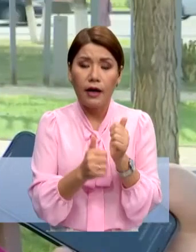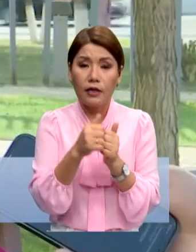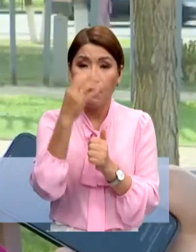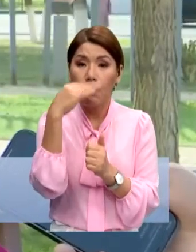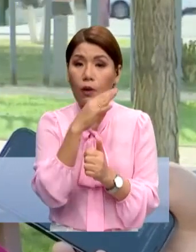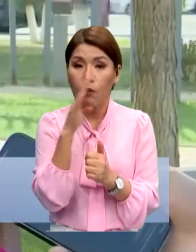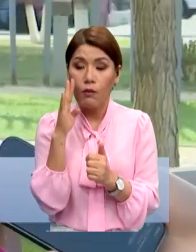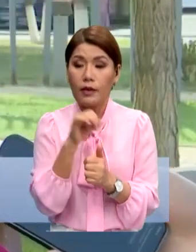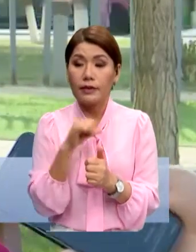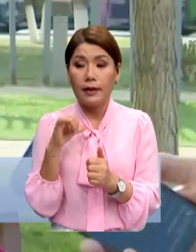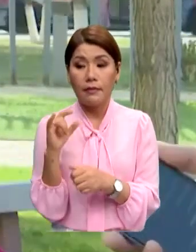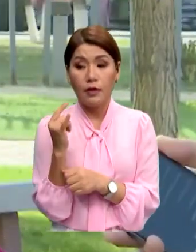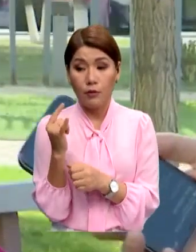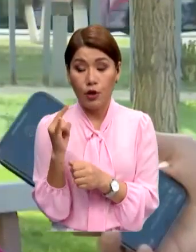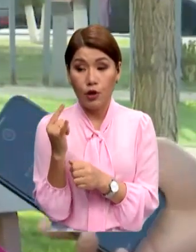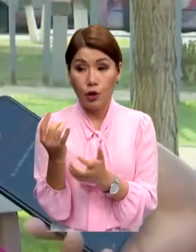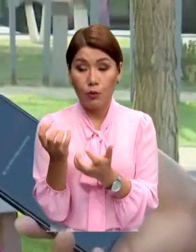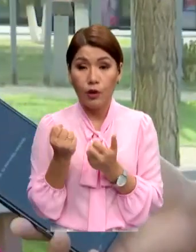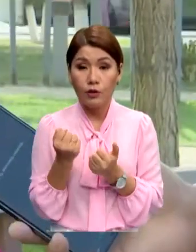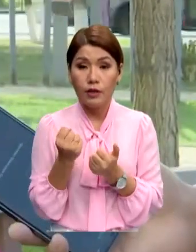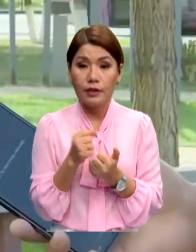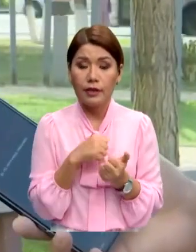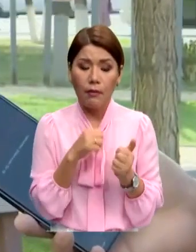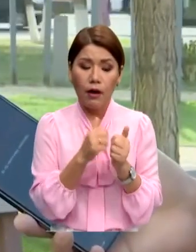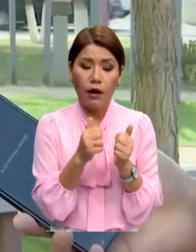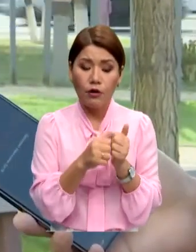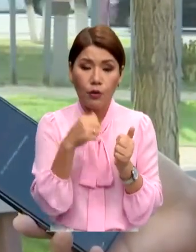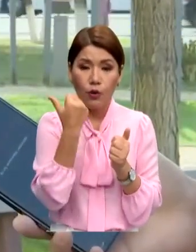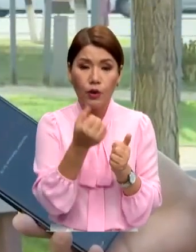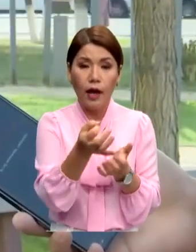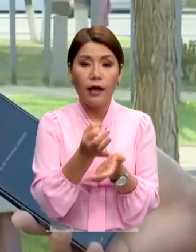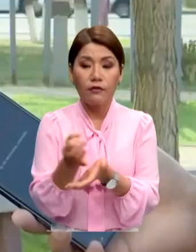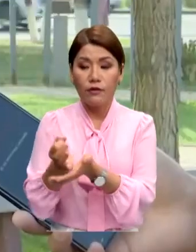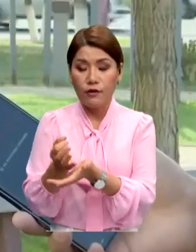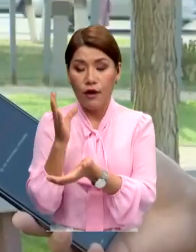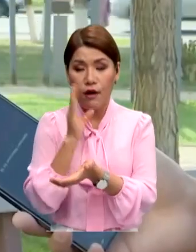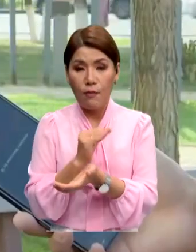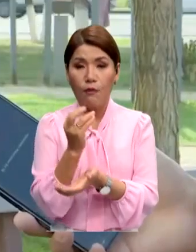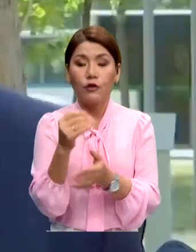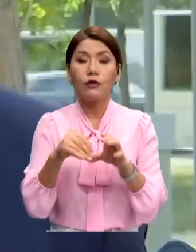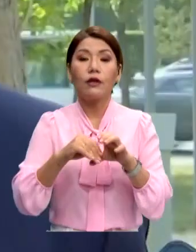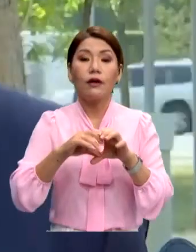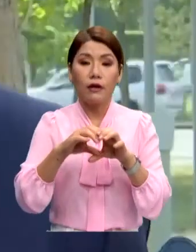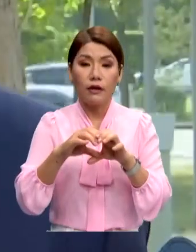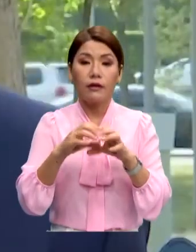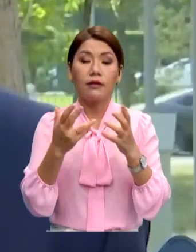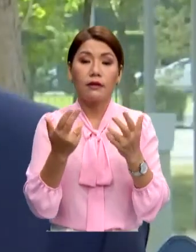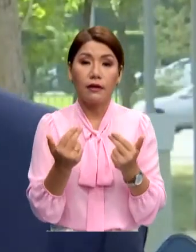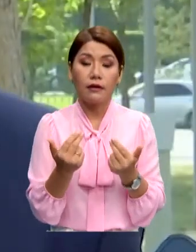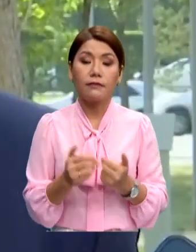сам получатель, то есть ребенок, мог ежегодно получать какие-то отчеты по накоплениям. Скорее всего,